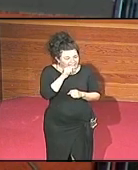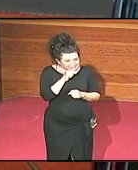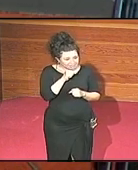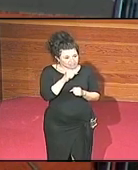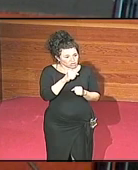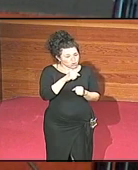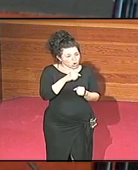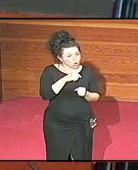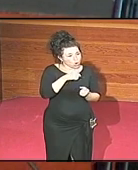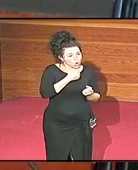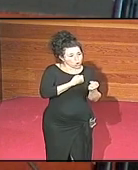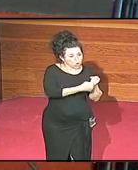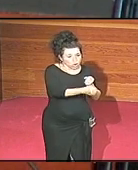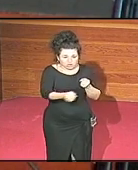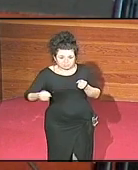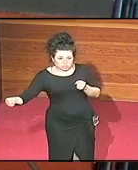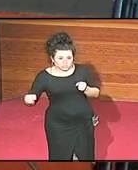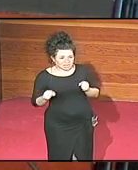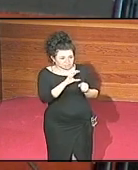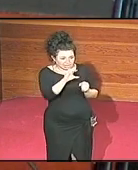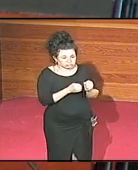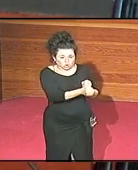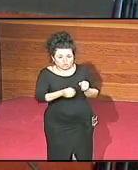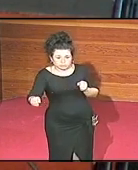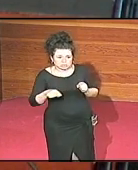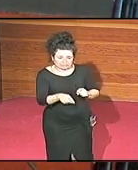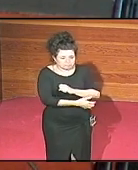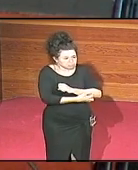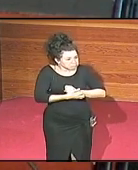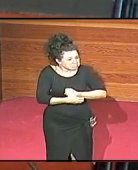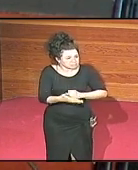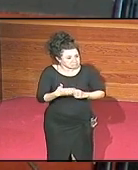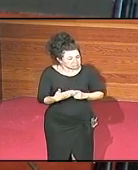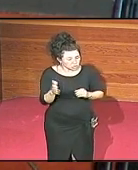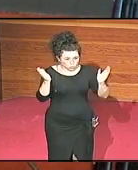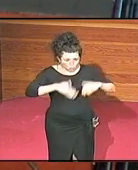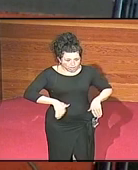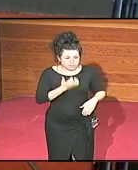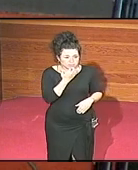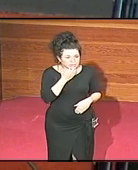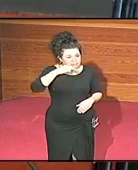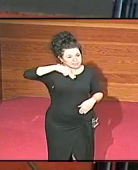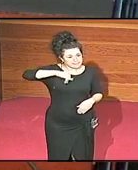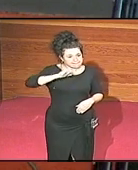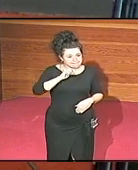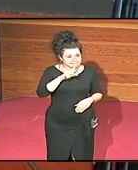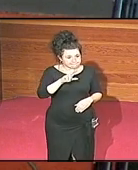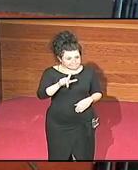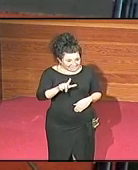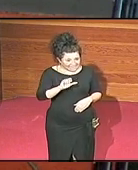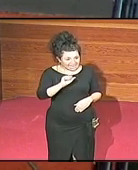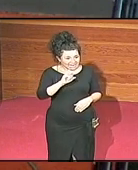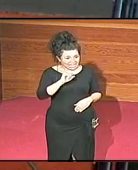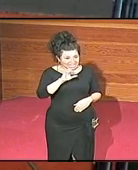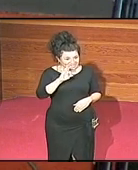ikusten dudanetik, ez? Egia da, hor badirela, adibidez, Mikel Aiztaran eta Ane Irazabal freelance bezala lan